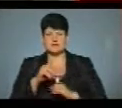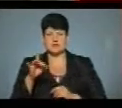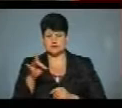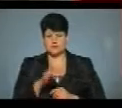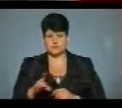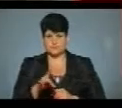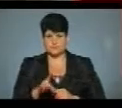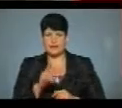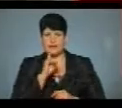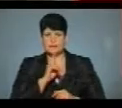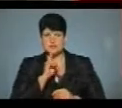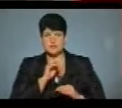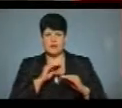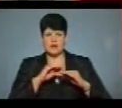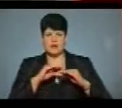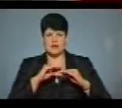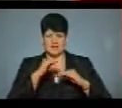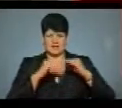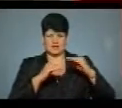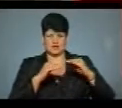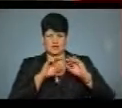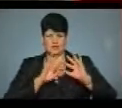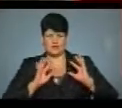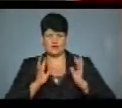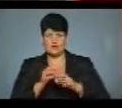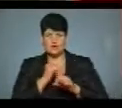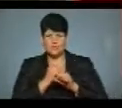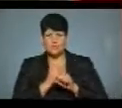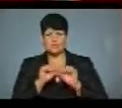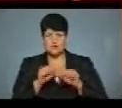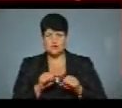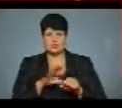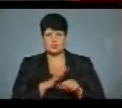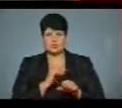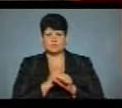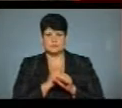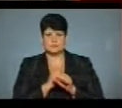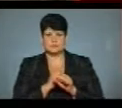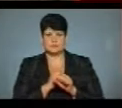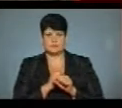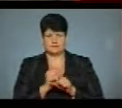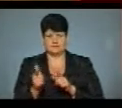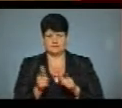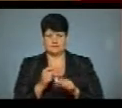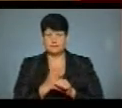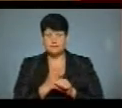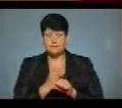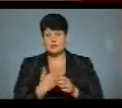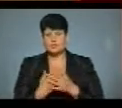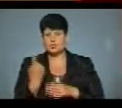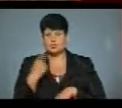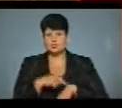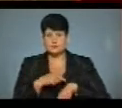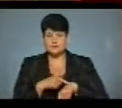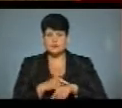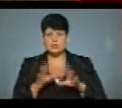тимчасове рештування для того, щоб можна було тут розмістити опалубку під склепіння. Близько години гасили пожежу при